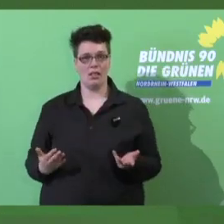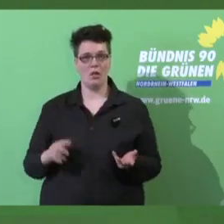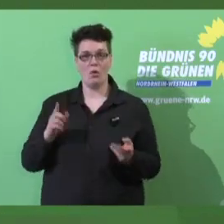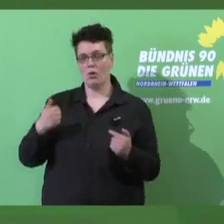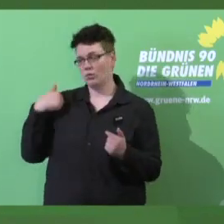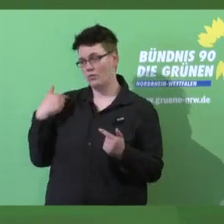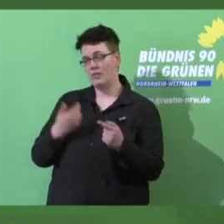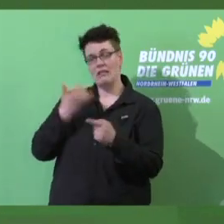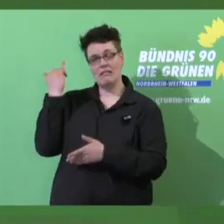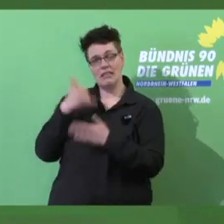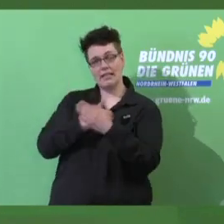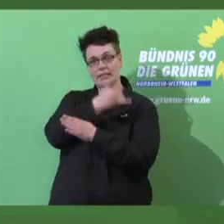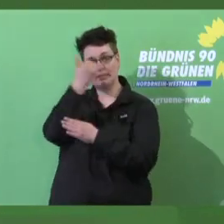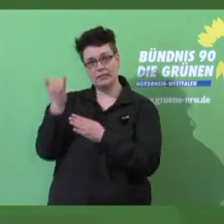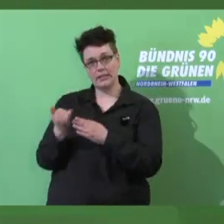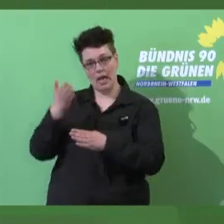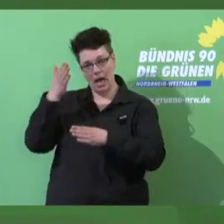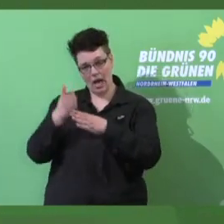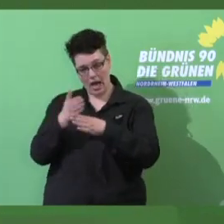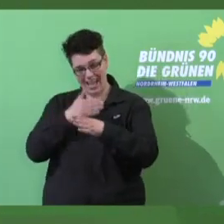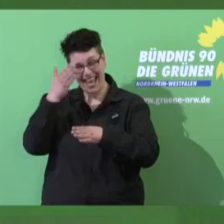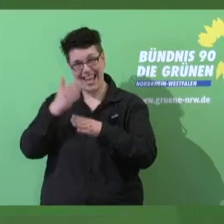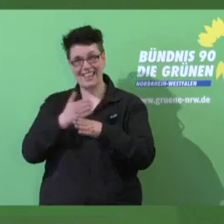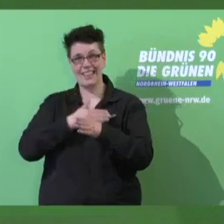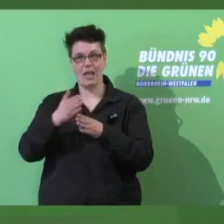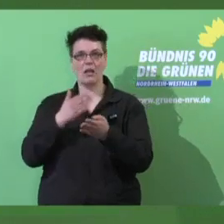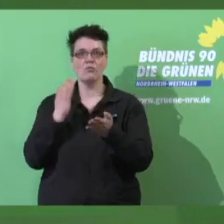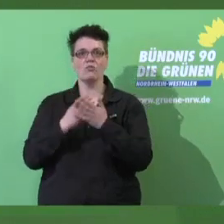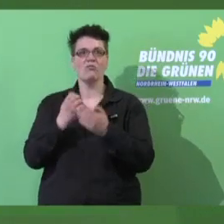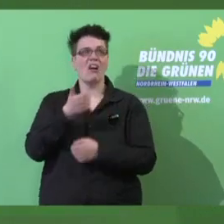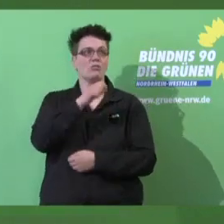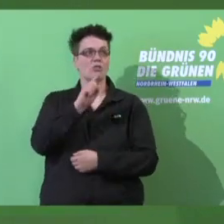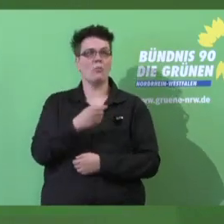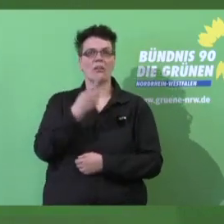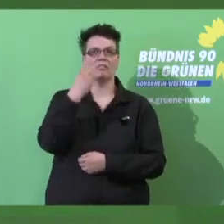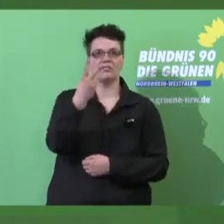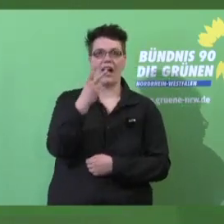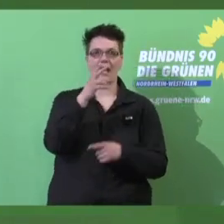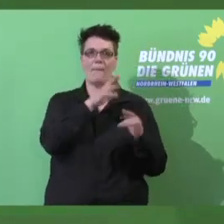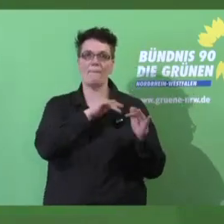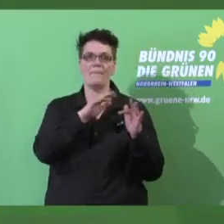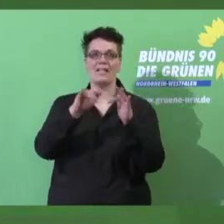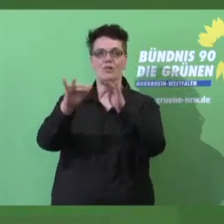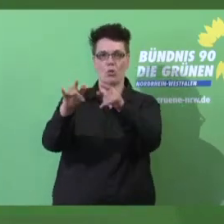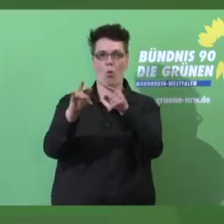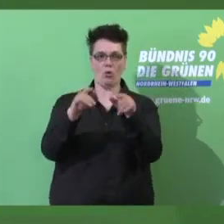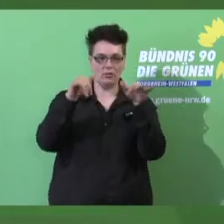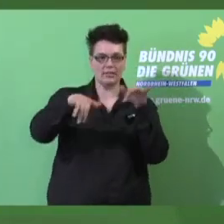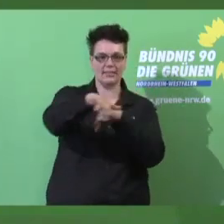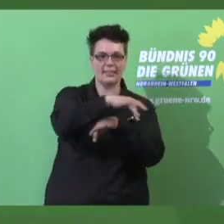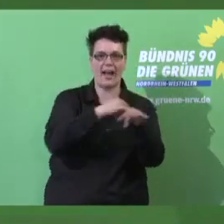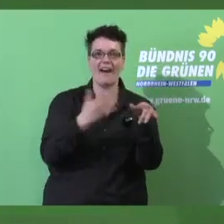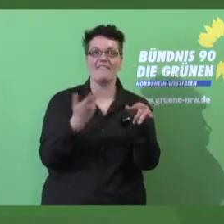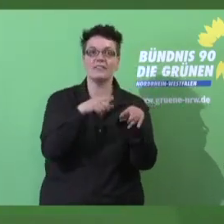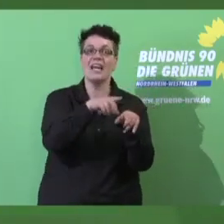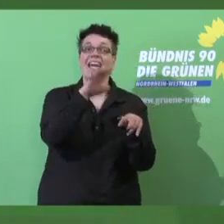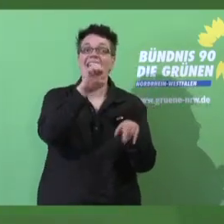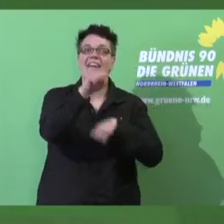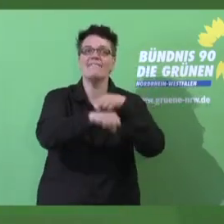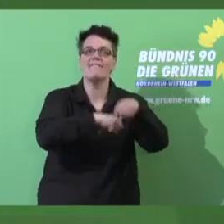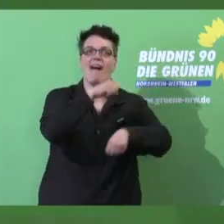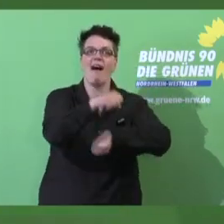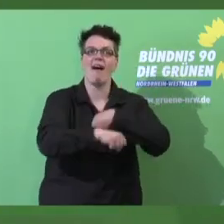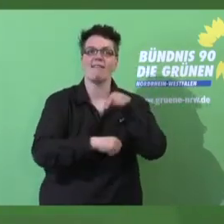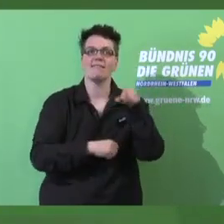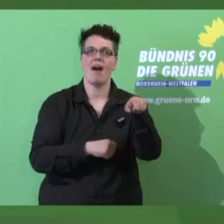1,2 Millionen Gefährte auf deutschen Straßen hatten, ohne einen Pfennig Subventionen. Das sind die E-Fahrräder und Pedelecs. Die Leute stimmen es beim